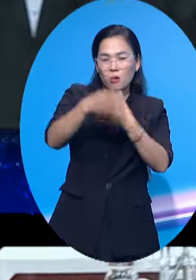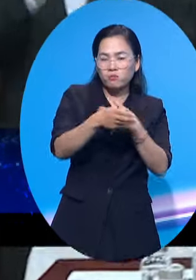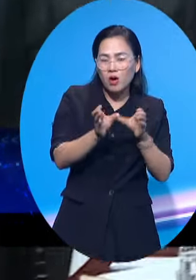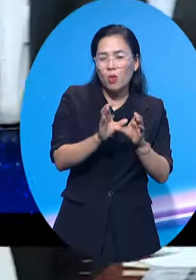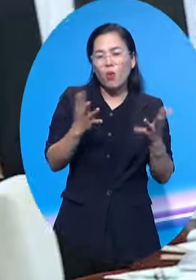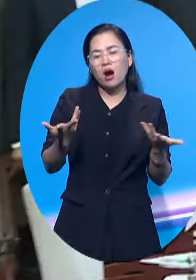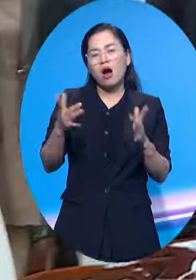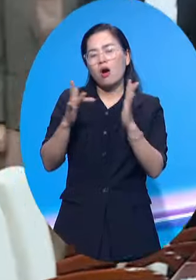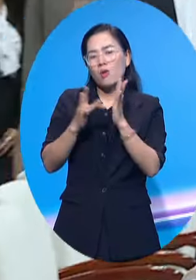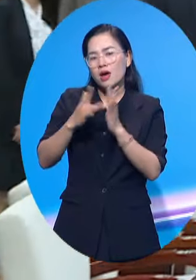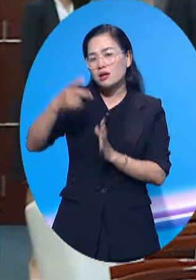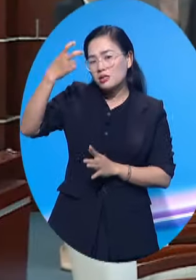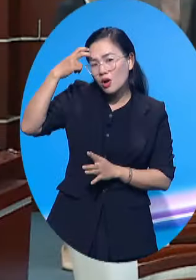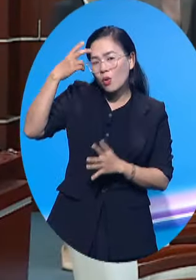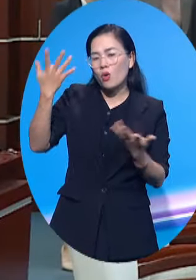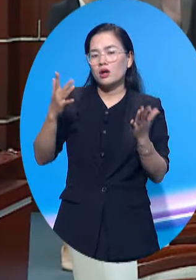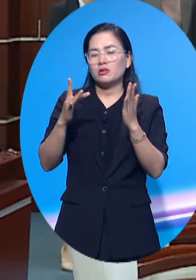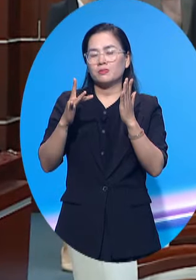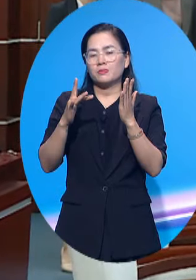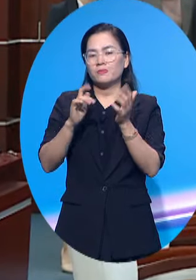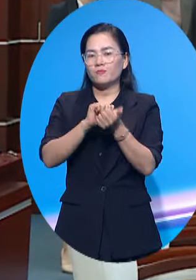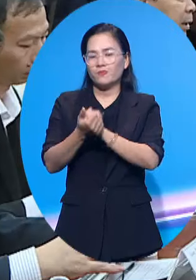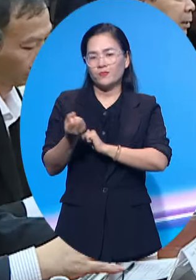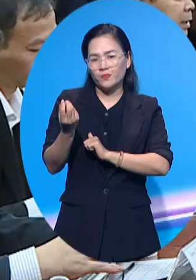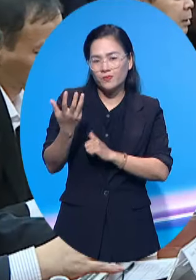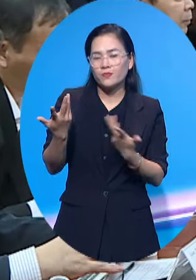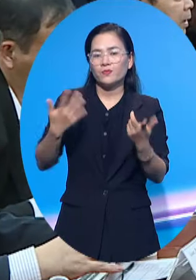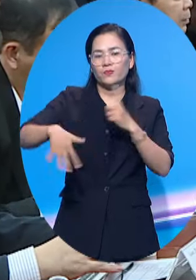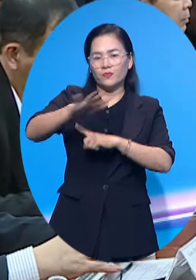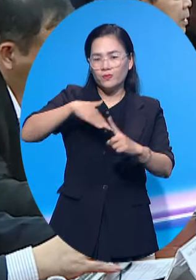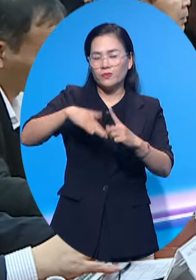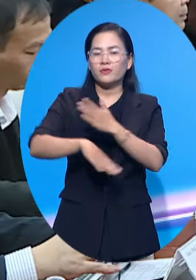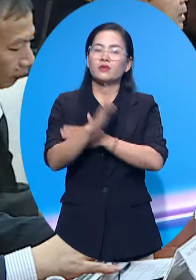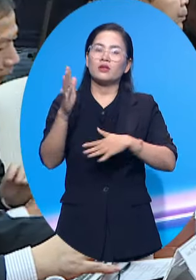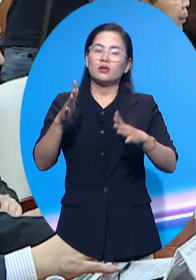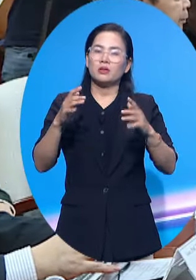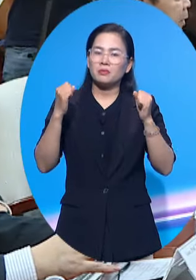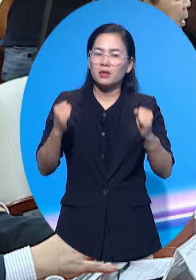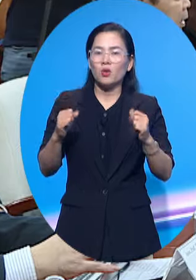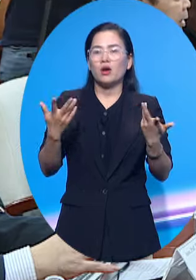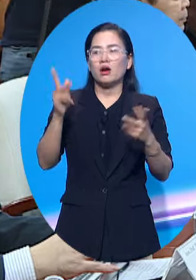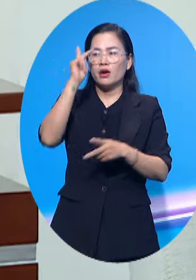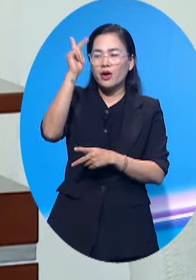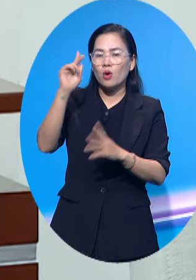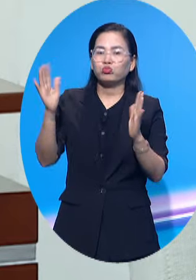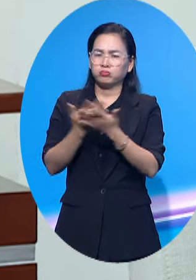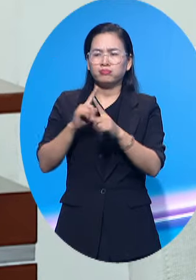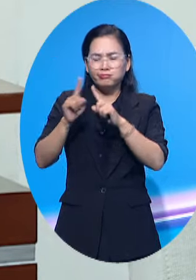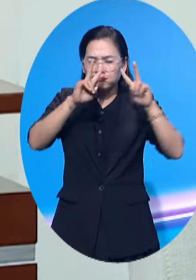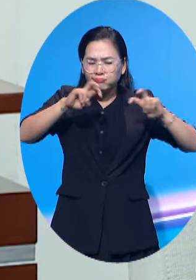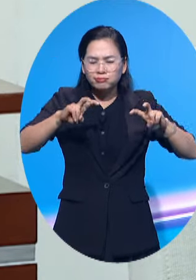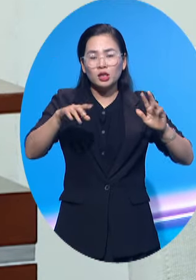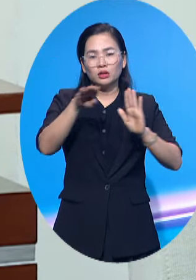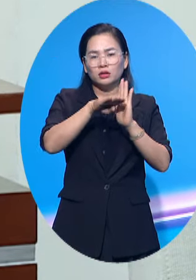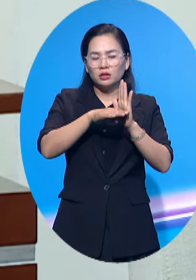sinh học, sản xuất tiên tiến, chuyển đổi số, nông nghiệp, môi trường, phát triển bền vững và thích ứng biến đổi khí hậu, hợp tác xây dựng các chương trình